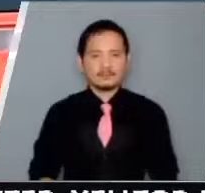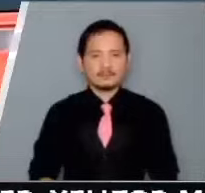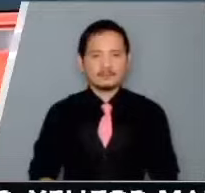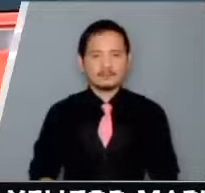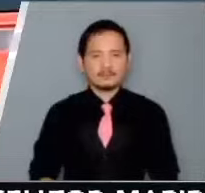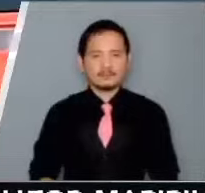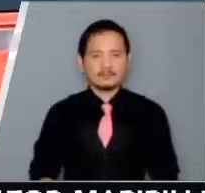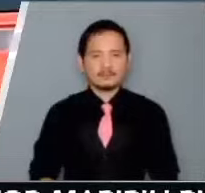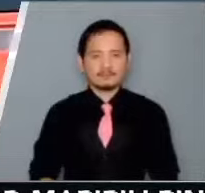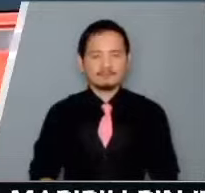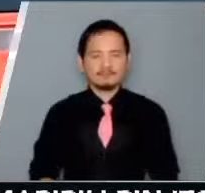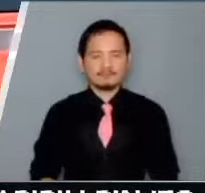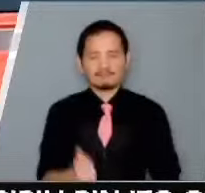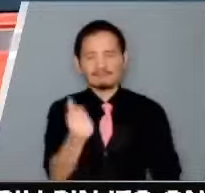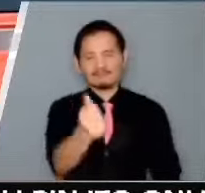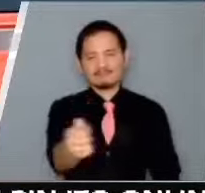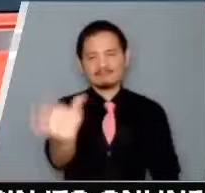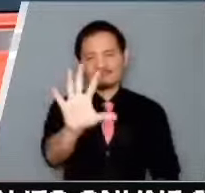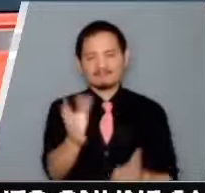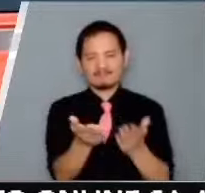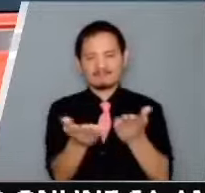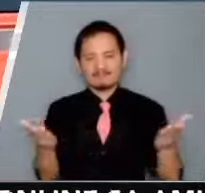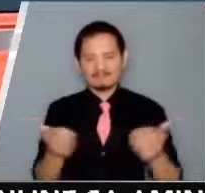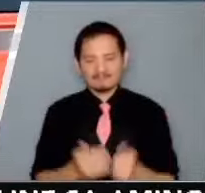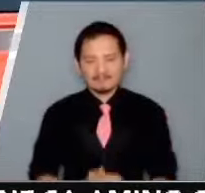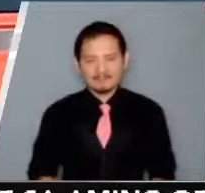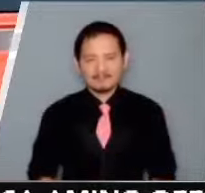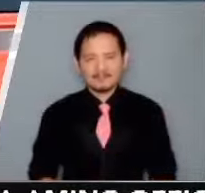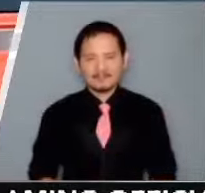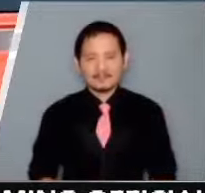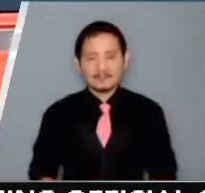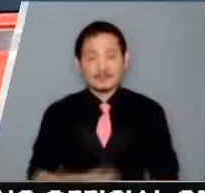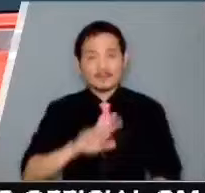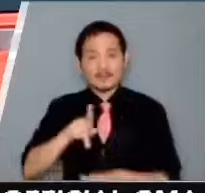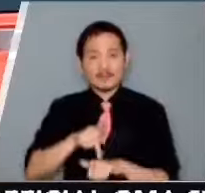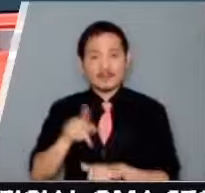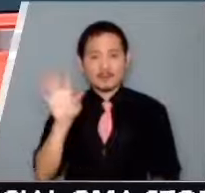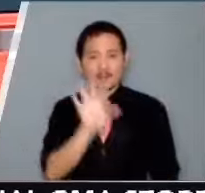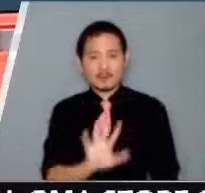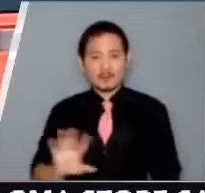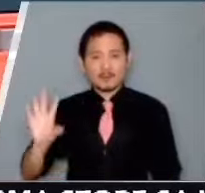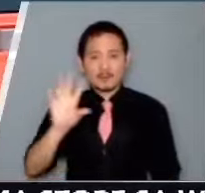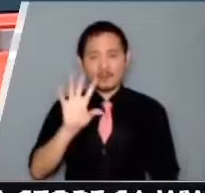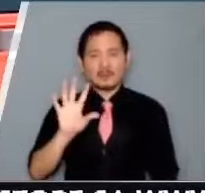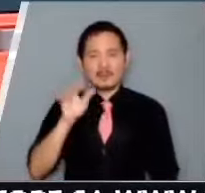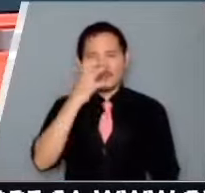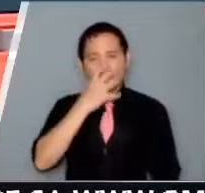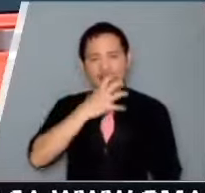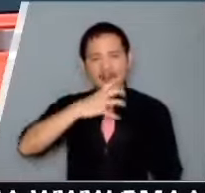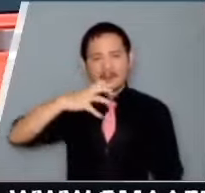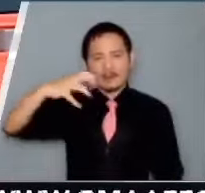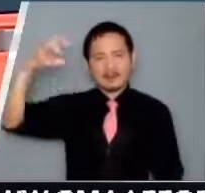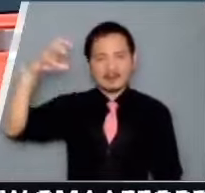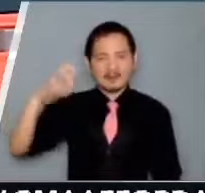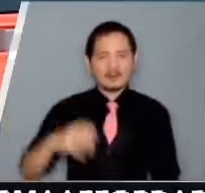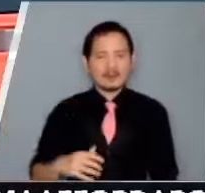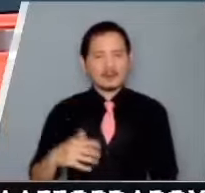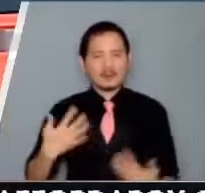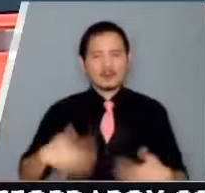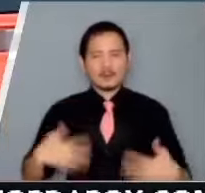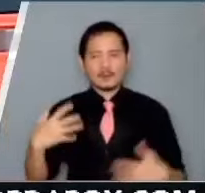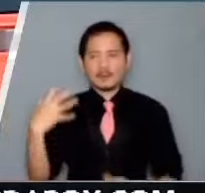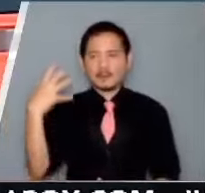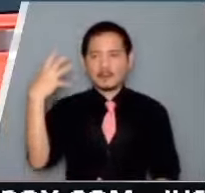Magandang umaga mga kapuso, malaking bahagi muli ng bansa ang magkakaroon ng maayos sa panahon pero maganda pa rin po sa mga